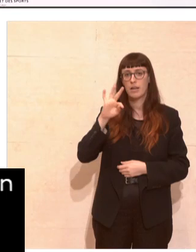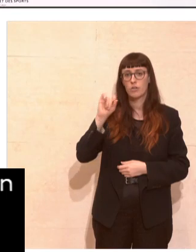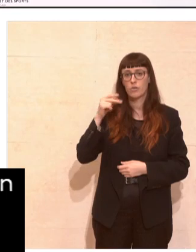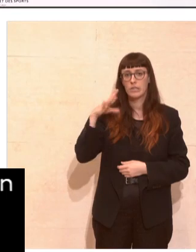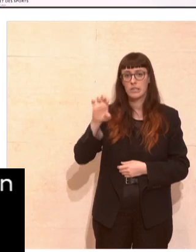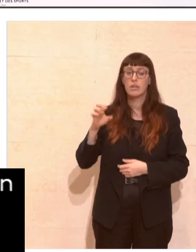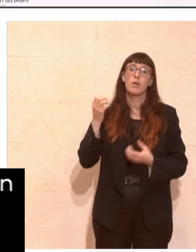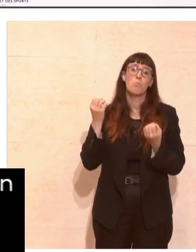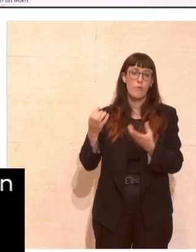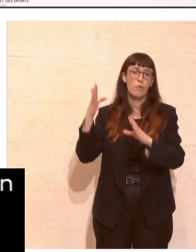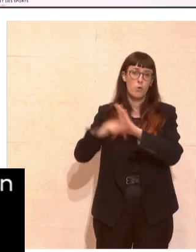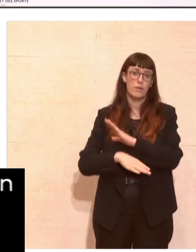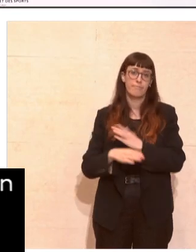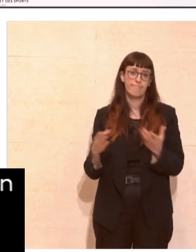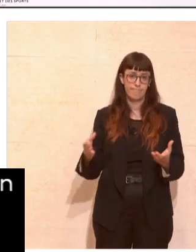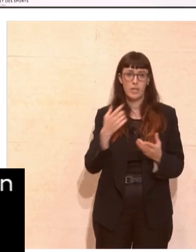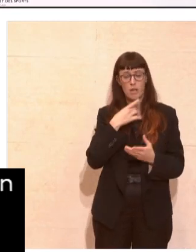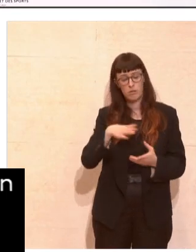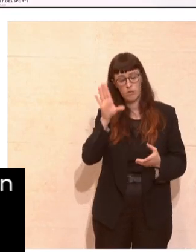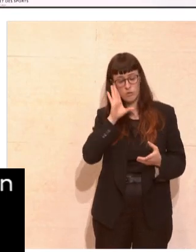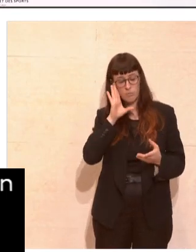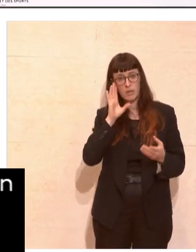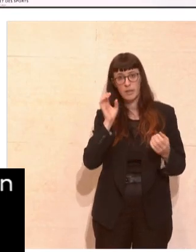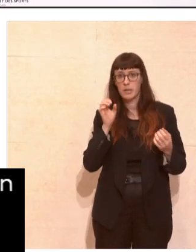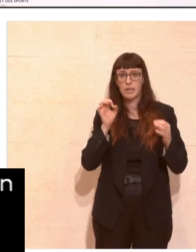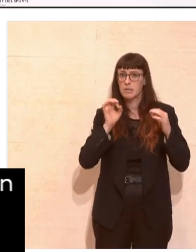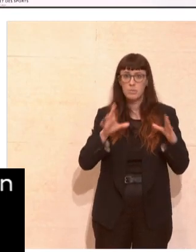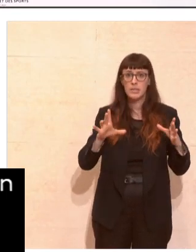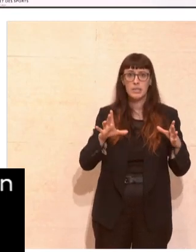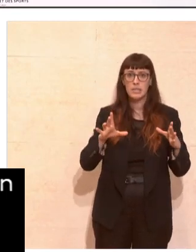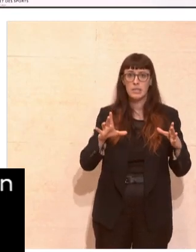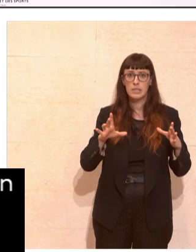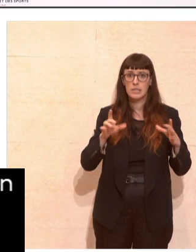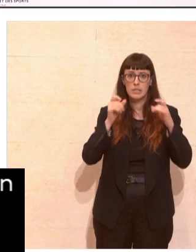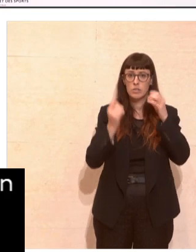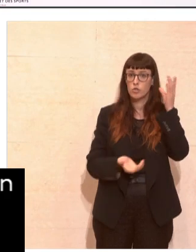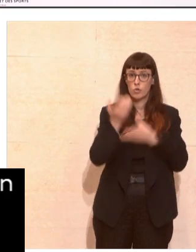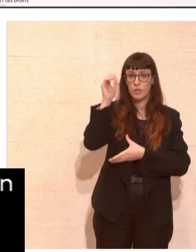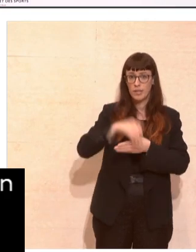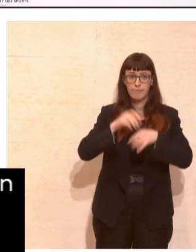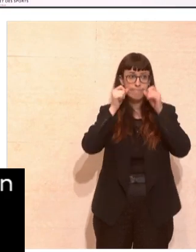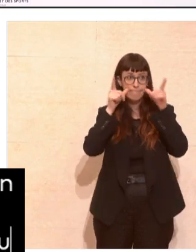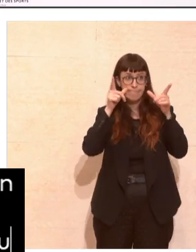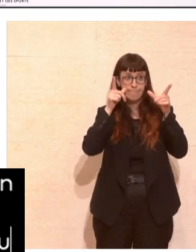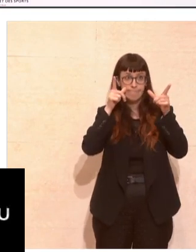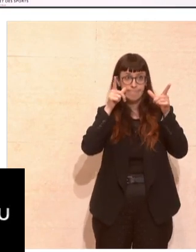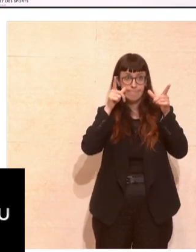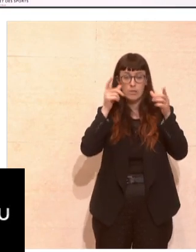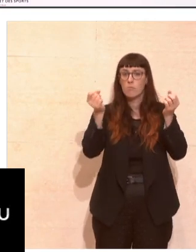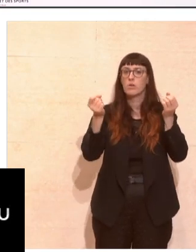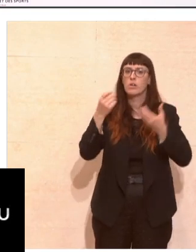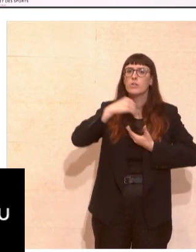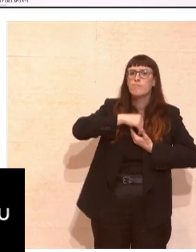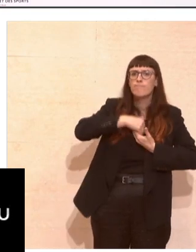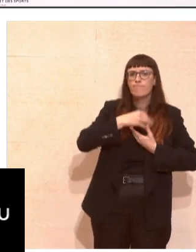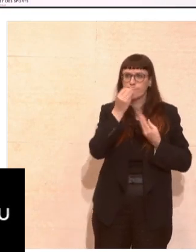écrans bleus, eh bien, ils indiquent au cerveau qu'on est en pleine journée et que ce n'est pas l'heure d'aller se coucher. Et donc, on n'a pas cette sensation ni